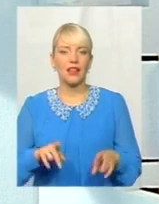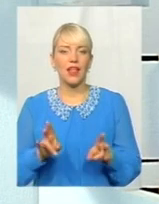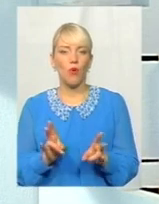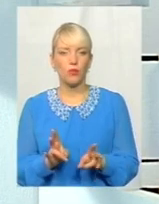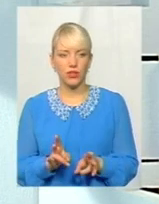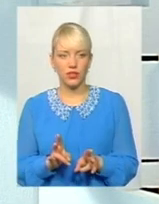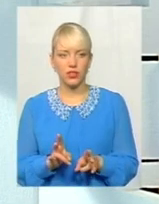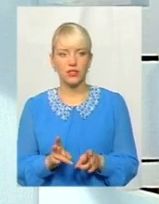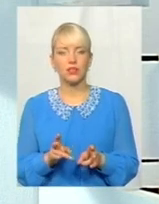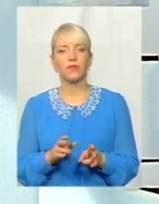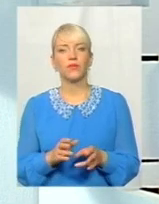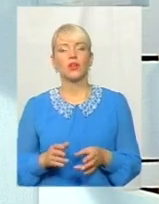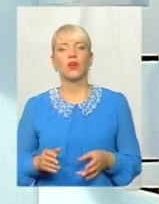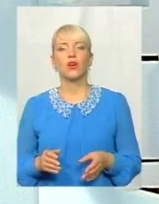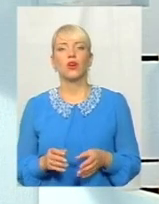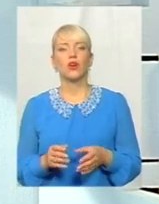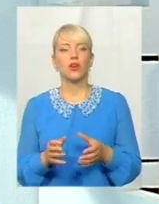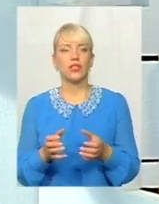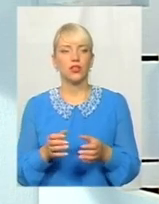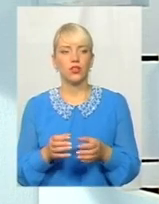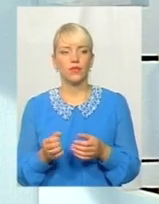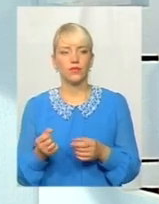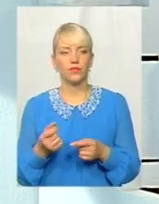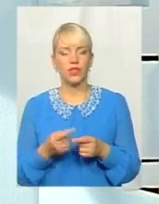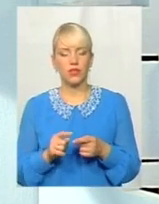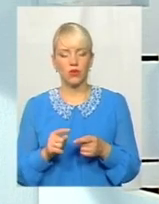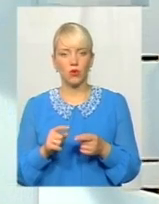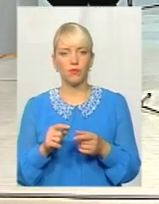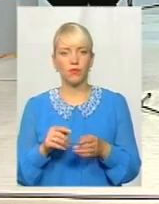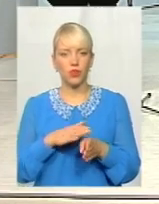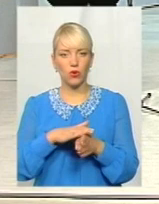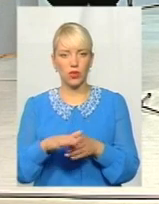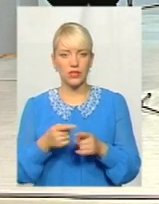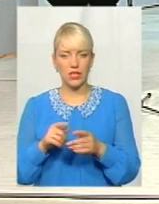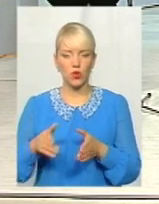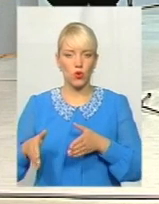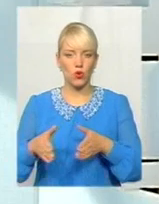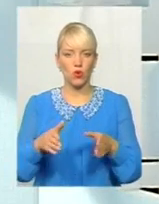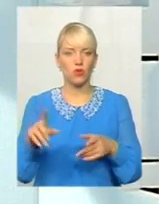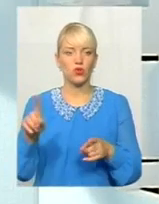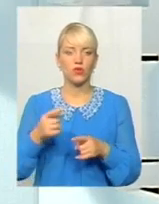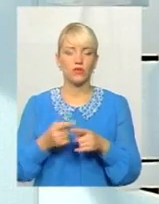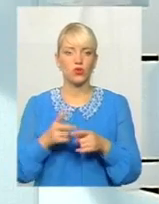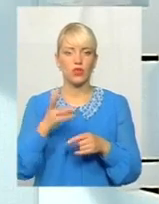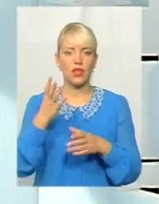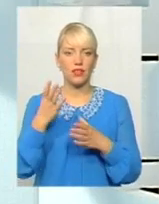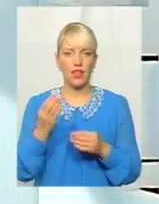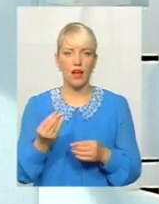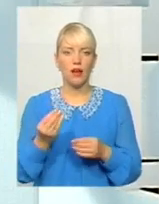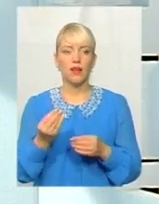необхідність дотримання цієї ідеології, це те, що зараз вона є на порядку денному,